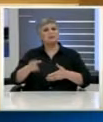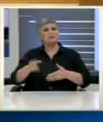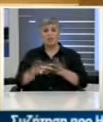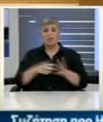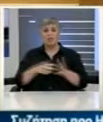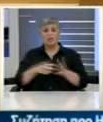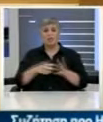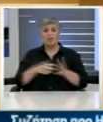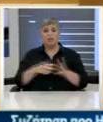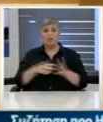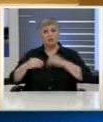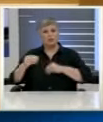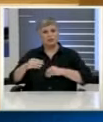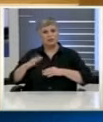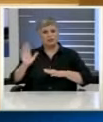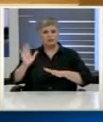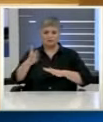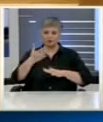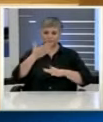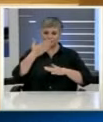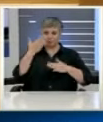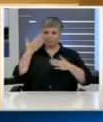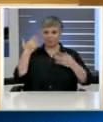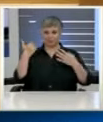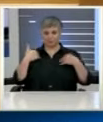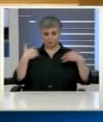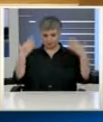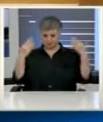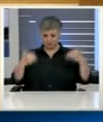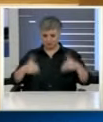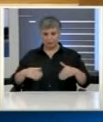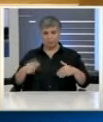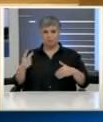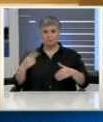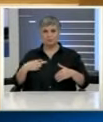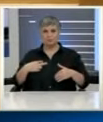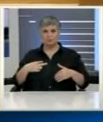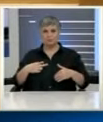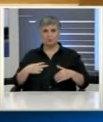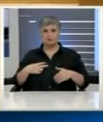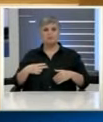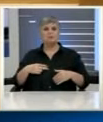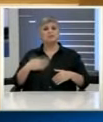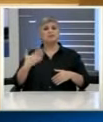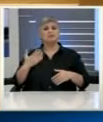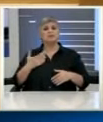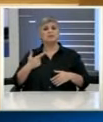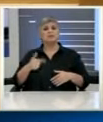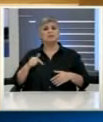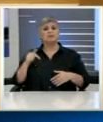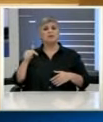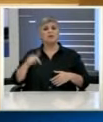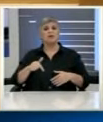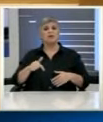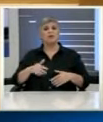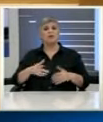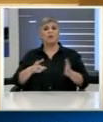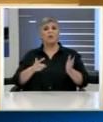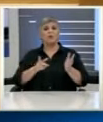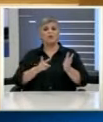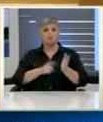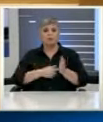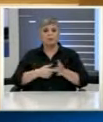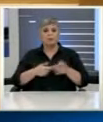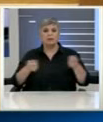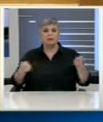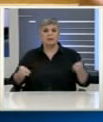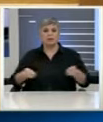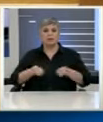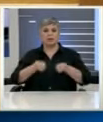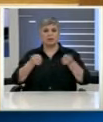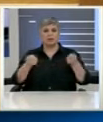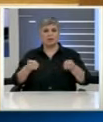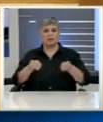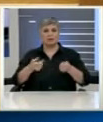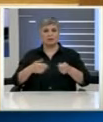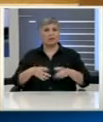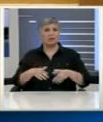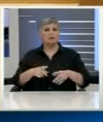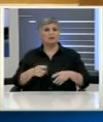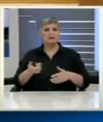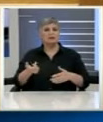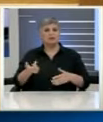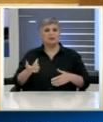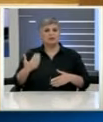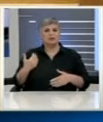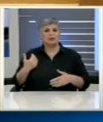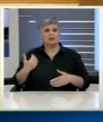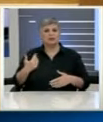ξεπλυθεί από αυτήν την κακή περίοδο ή θα έρθετε εδώ πέρα να υπερασπιστείτε τα πεπραγμένα σας ελάτε λοιπόν κύριε